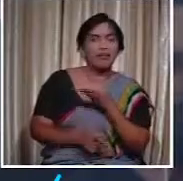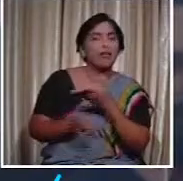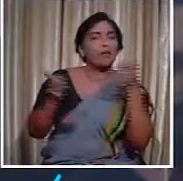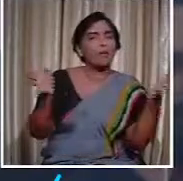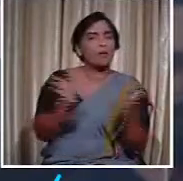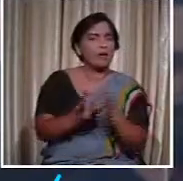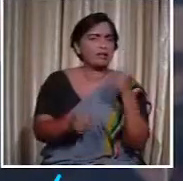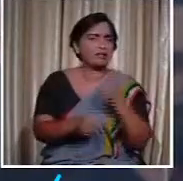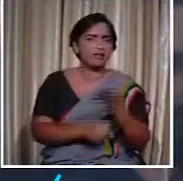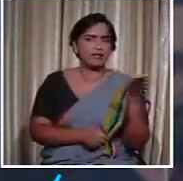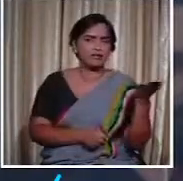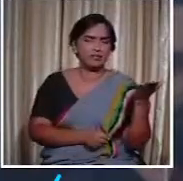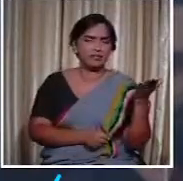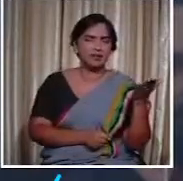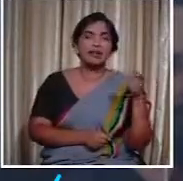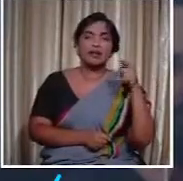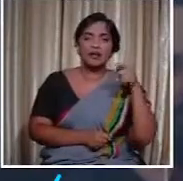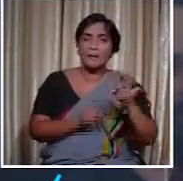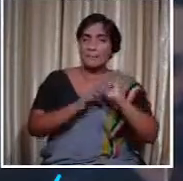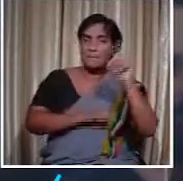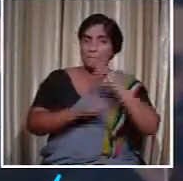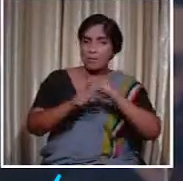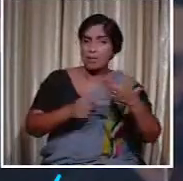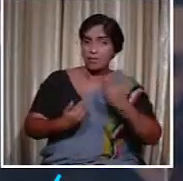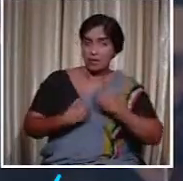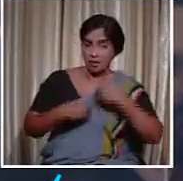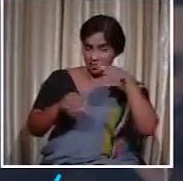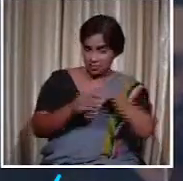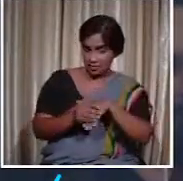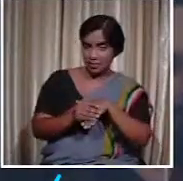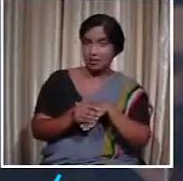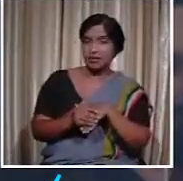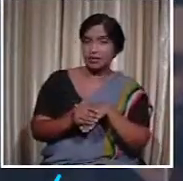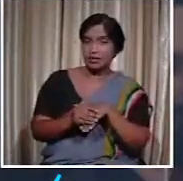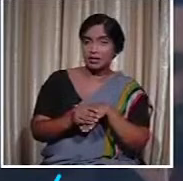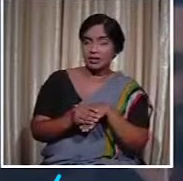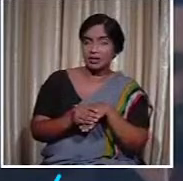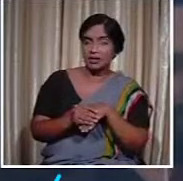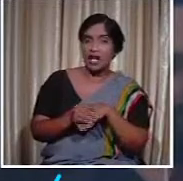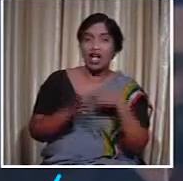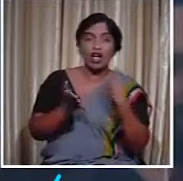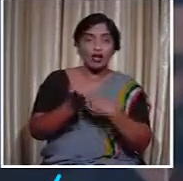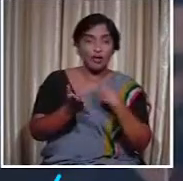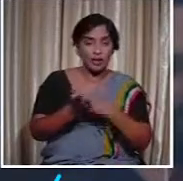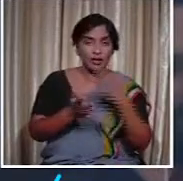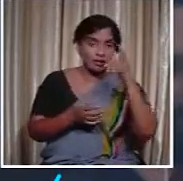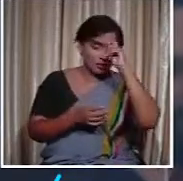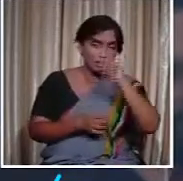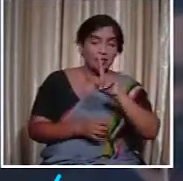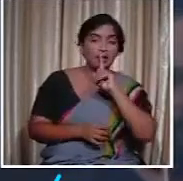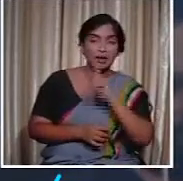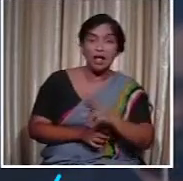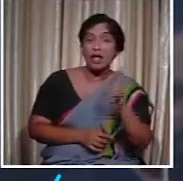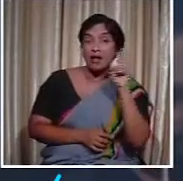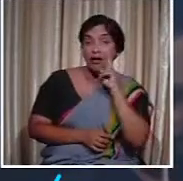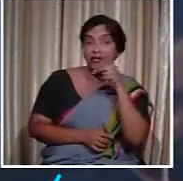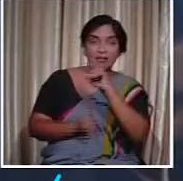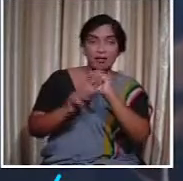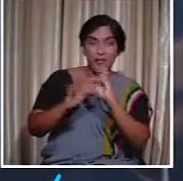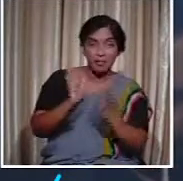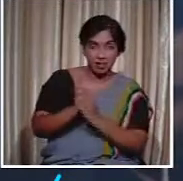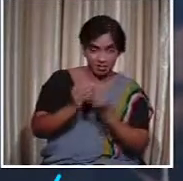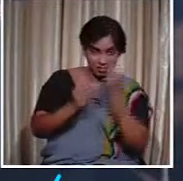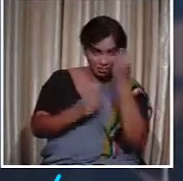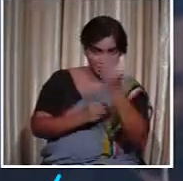තමයි ආණ්ඩු කරන්න වෙලා තියෙන්නේ. ඊළඟට මේ පාර්ලිමේන්තුව මම ඉන්න වෙලාවකම මේ රෝහිත් අපේගුණවර්ධන මැතිතුමා ගුවා රනිල්ට අගමැතිකම